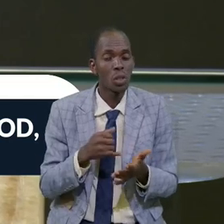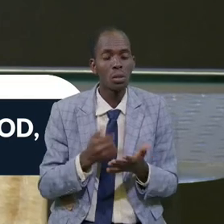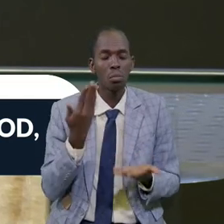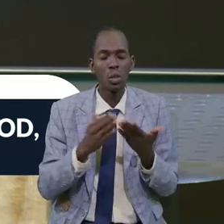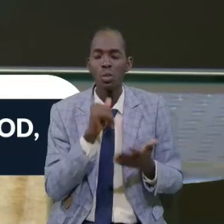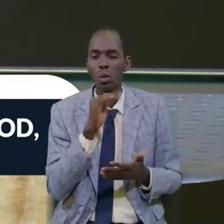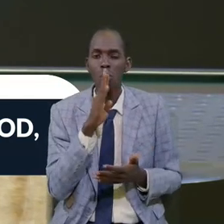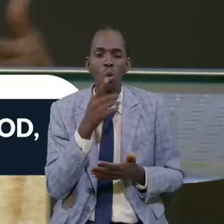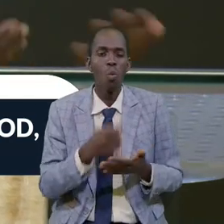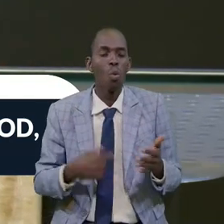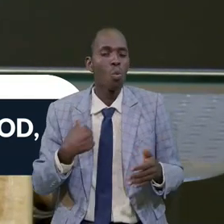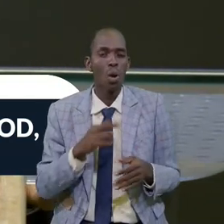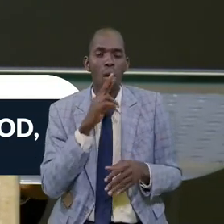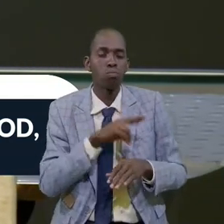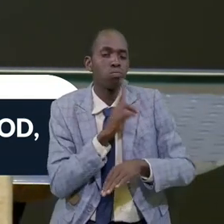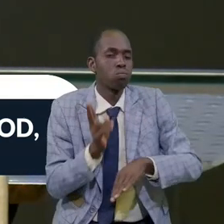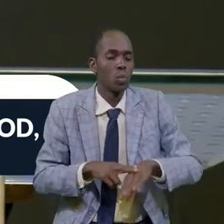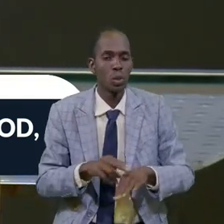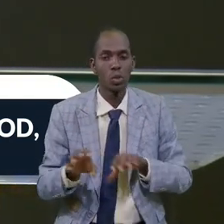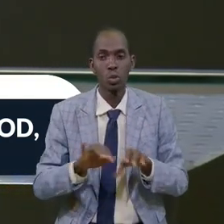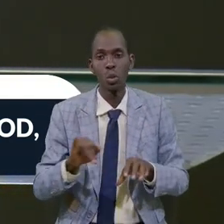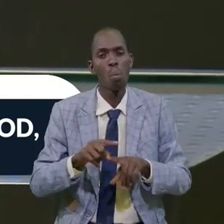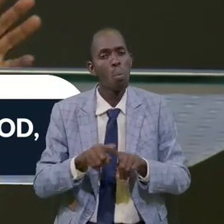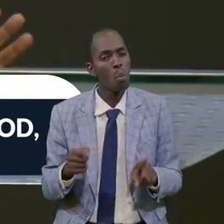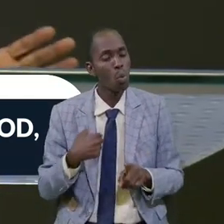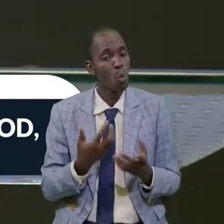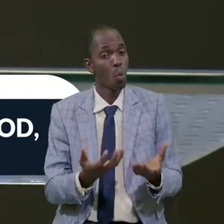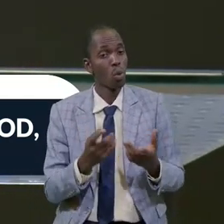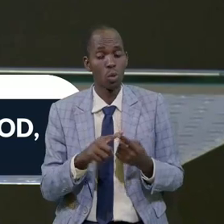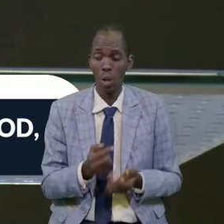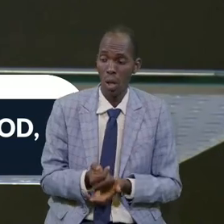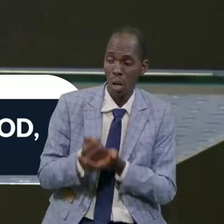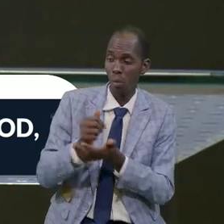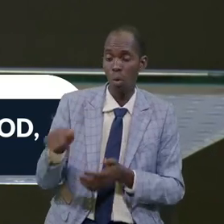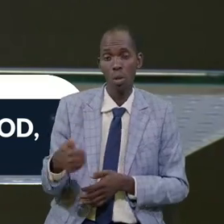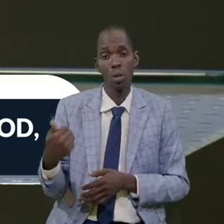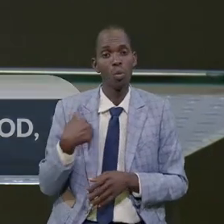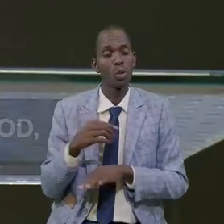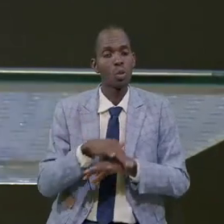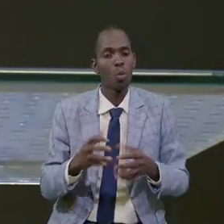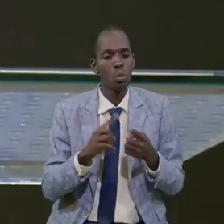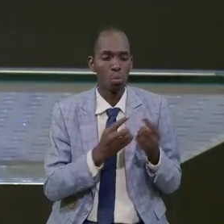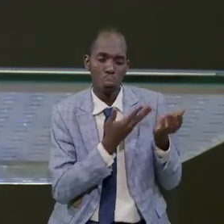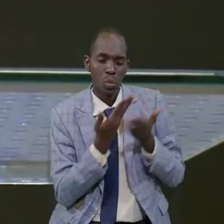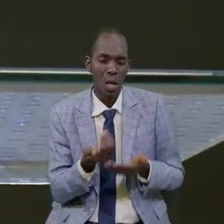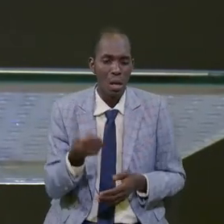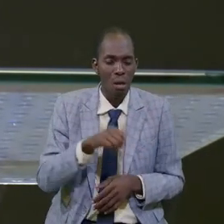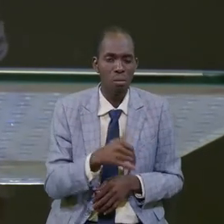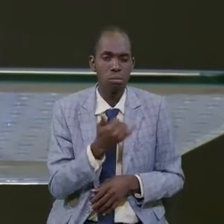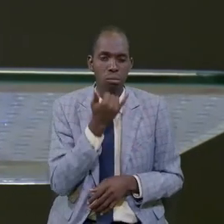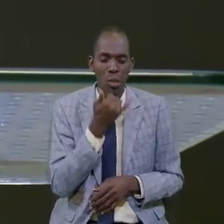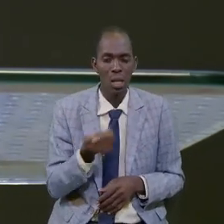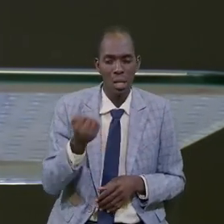sera pas ce avec lequel on est familier. On va vouloir aider les